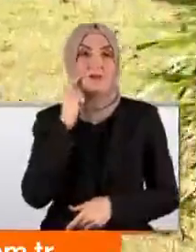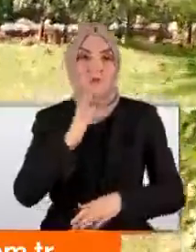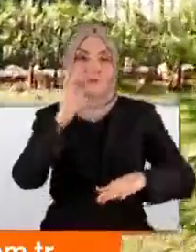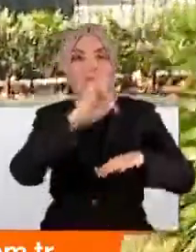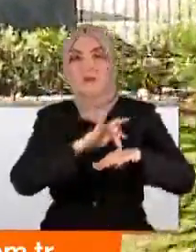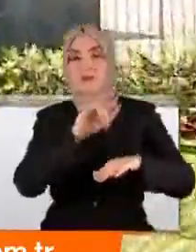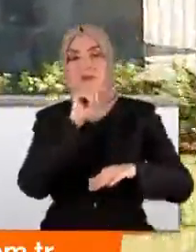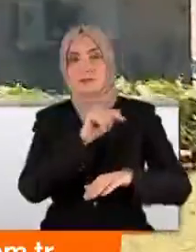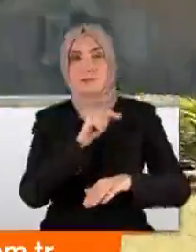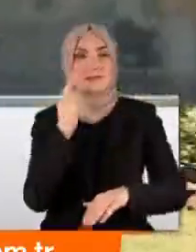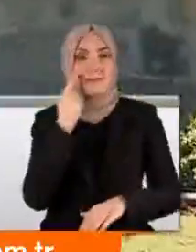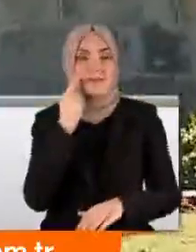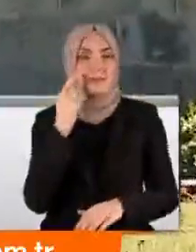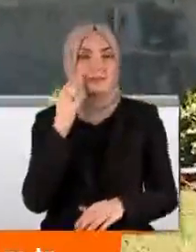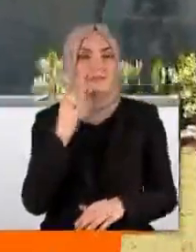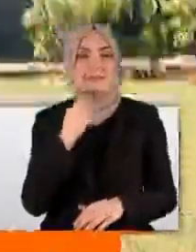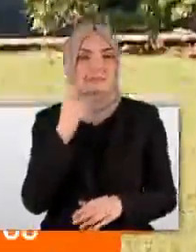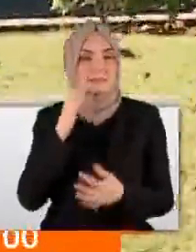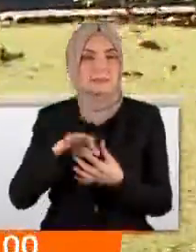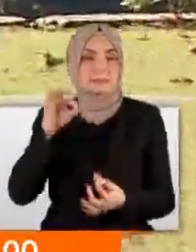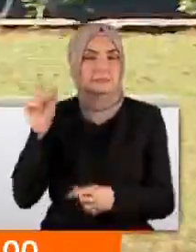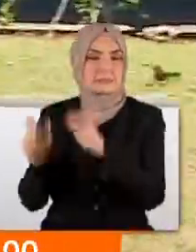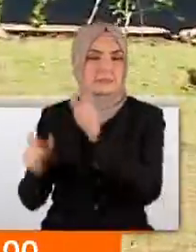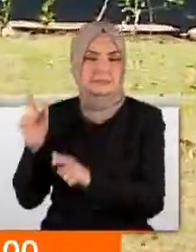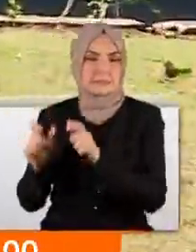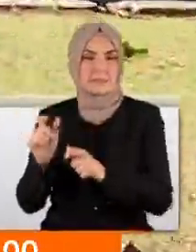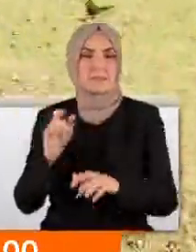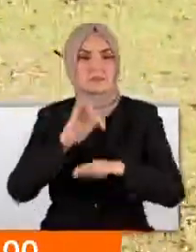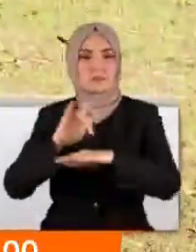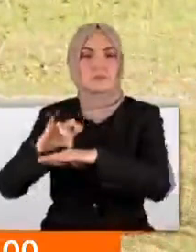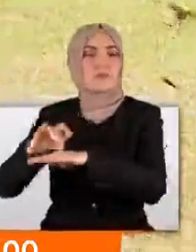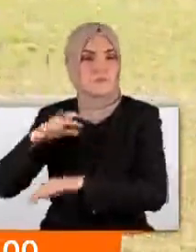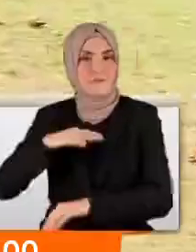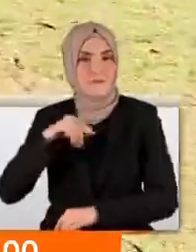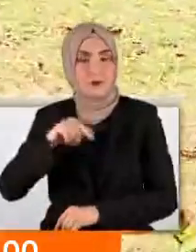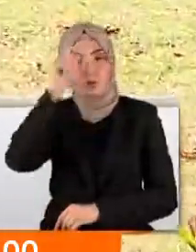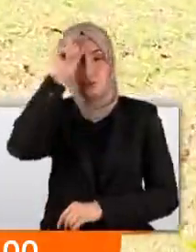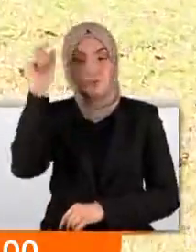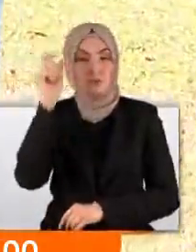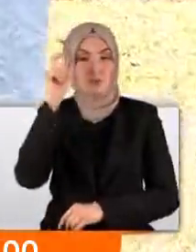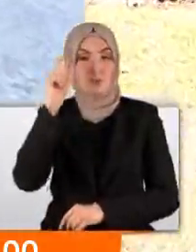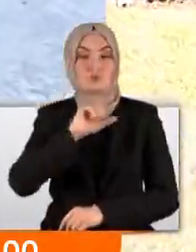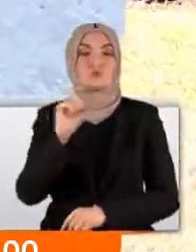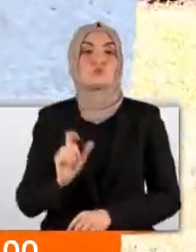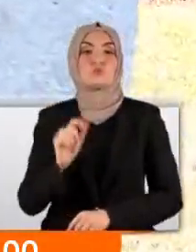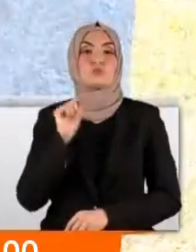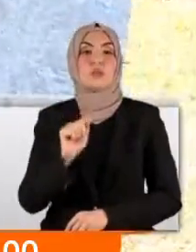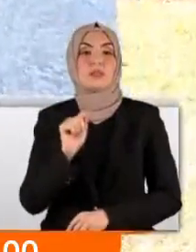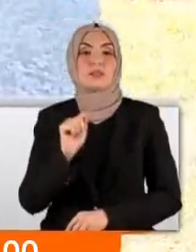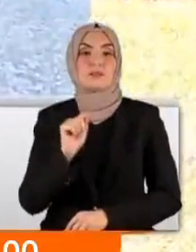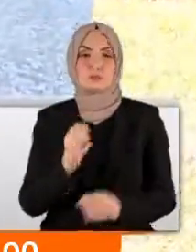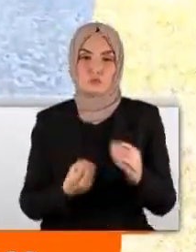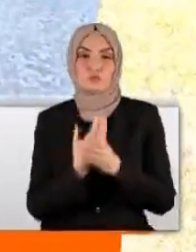adamının büstü yer alıyor bu cadde üzerinde. Mustafa Kemal Atatürk, Türkiye Cumhuriyeti kurucusu yazıyor ve onun ünlü